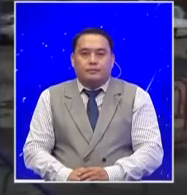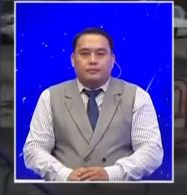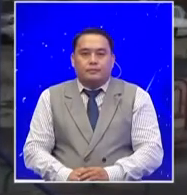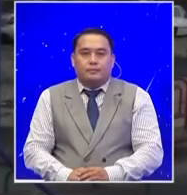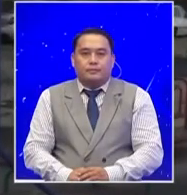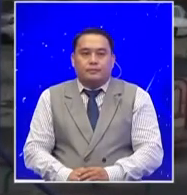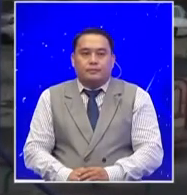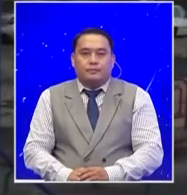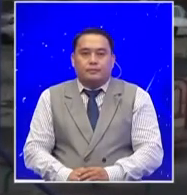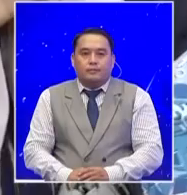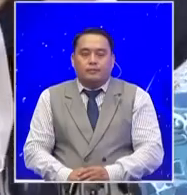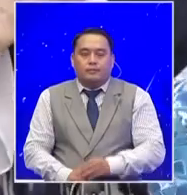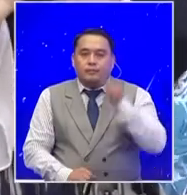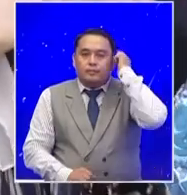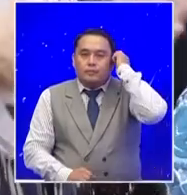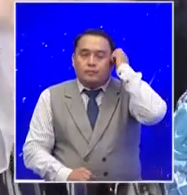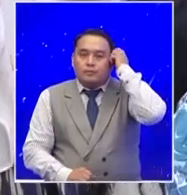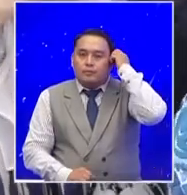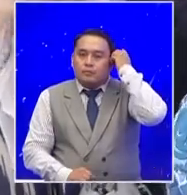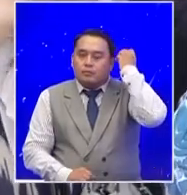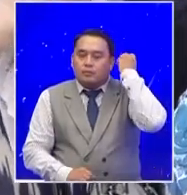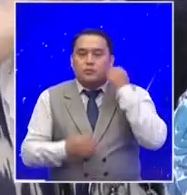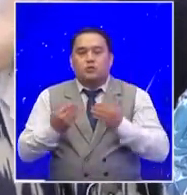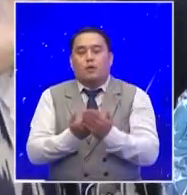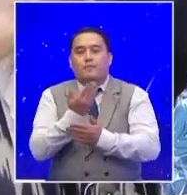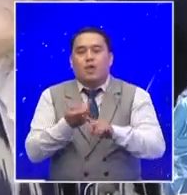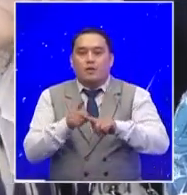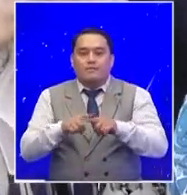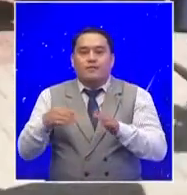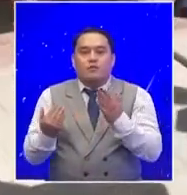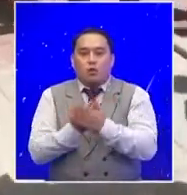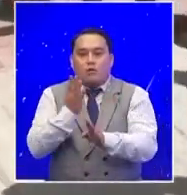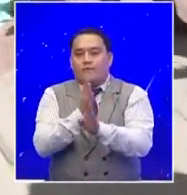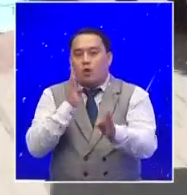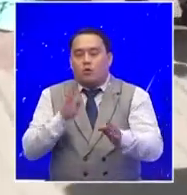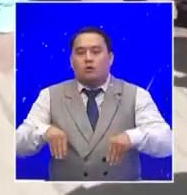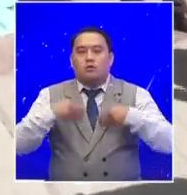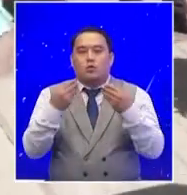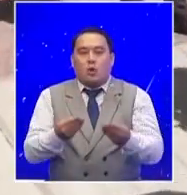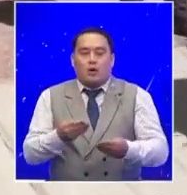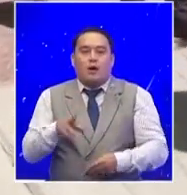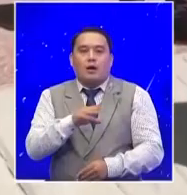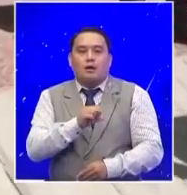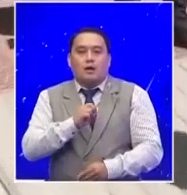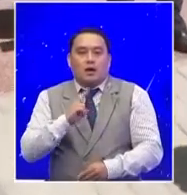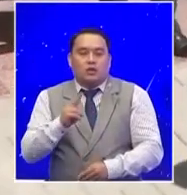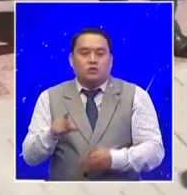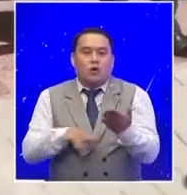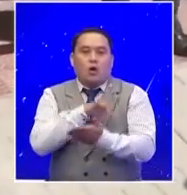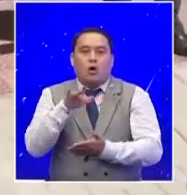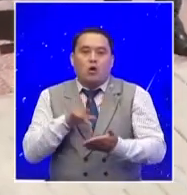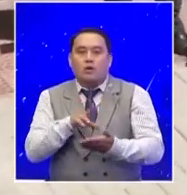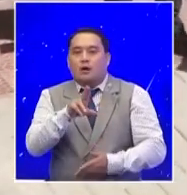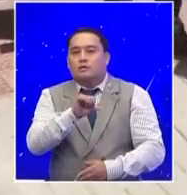Дом, милый дом. Уютные, светлые, просторные квартиры. Семьи 8 очередников получили жилье в микрорайоне Карлыгаш города Каскелен.